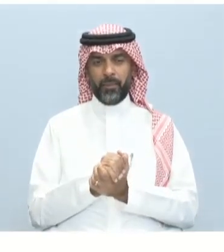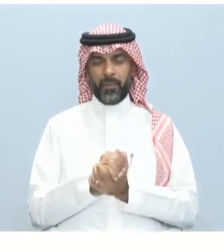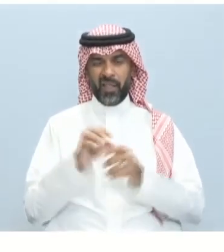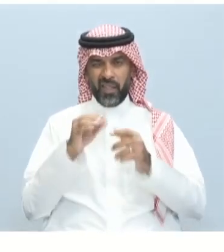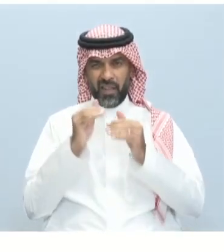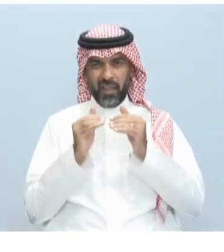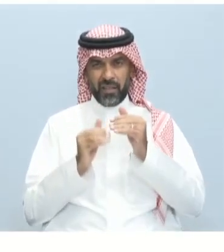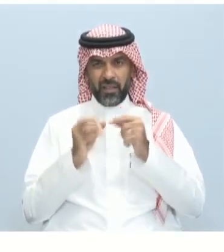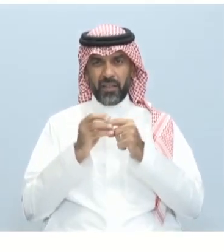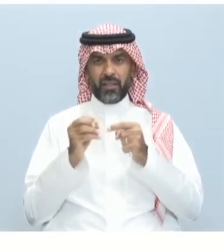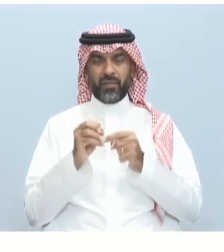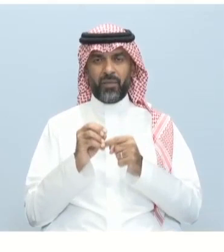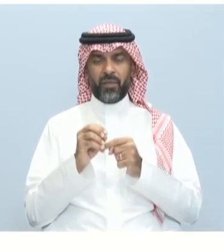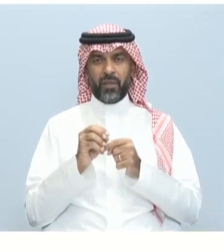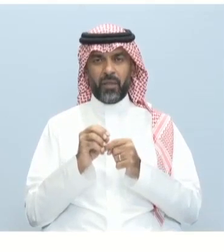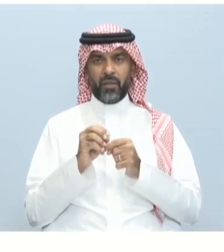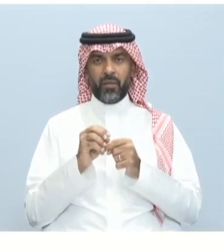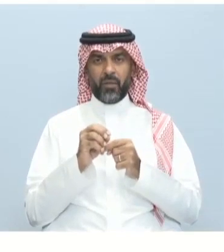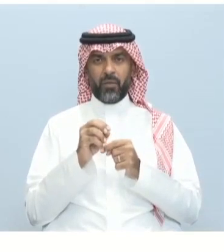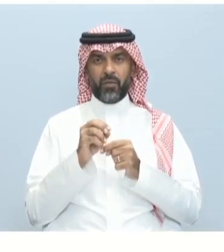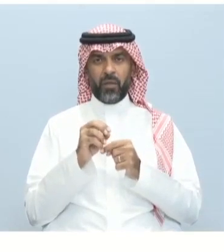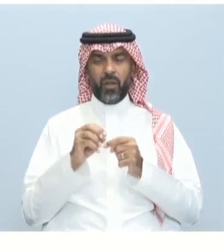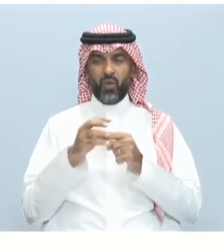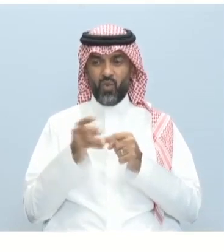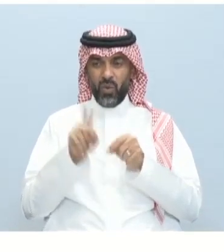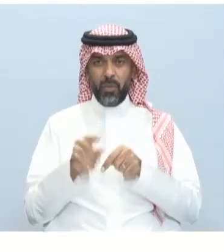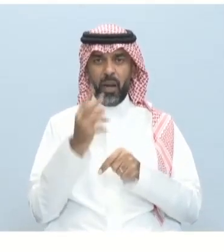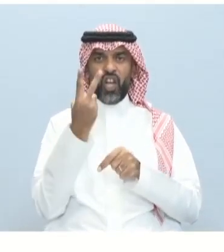بإنقاصها 20 نقطة كل مرة